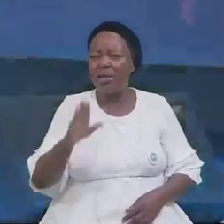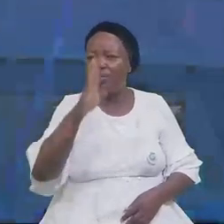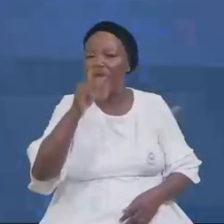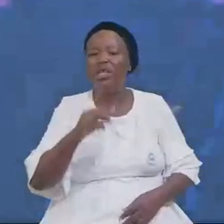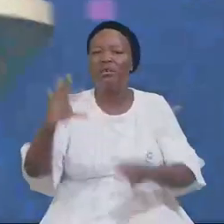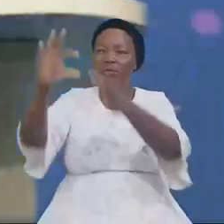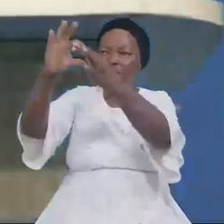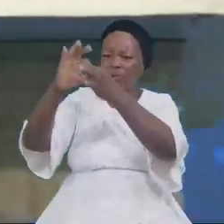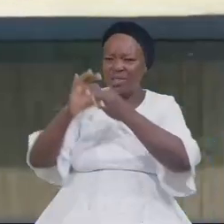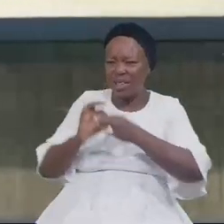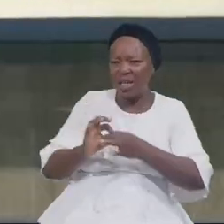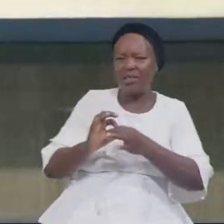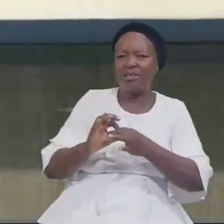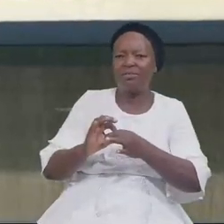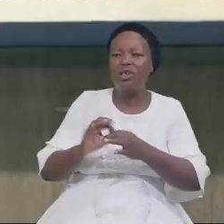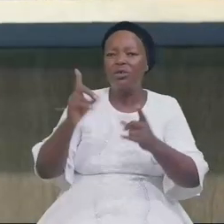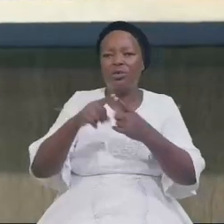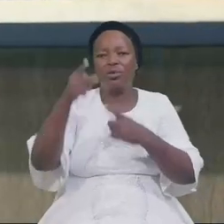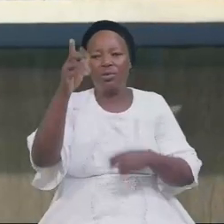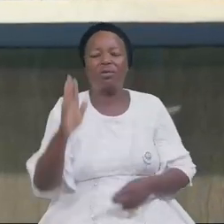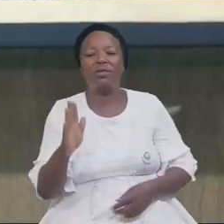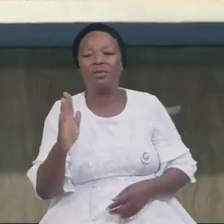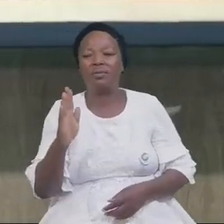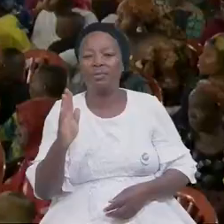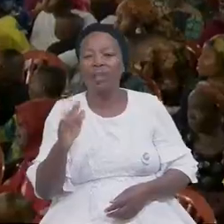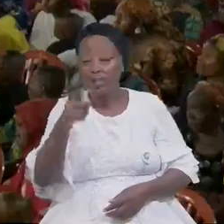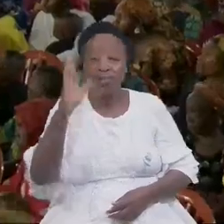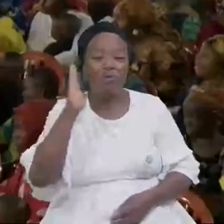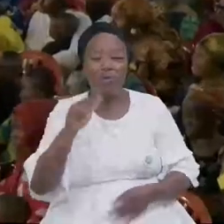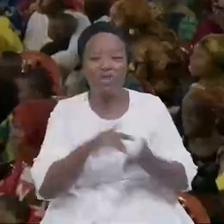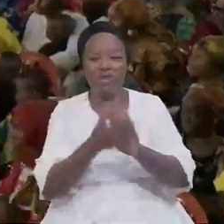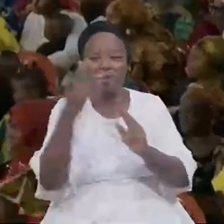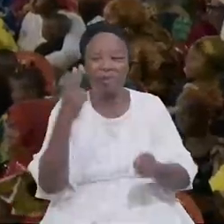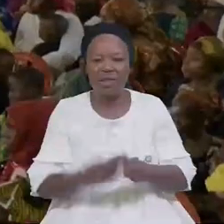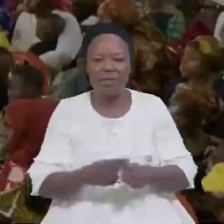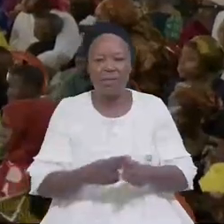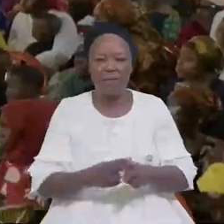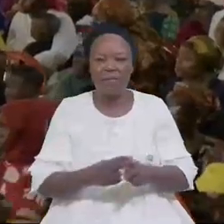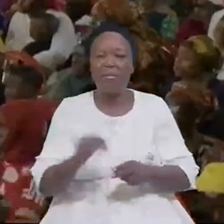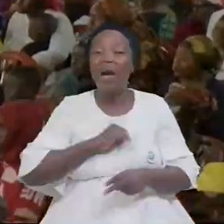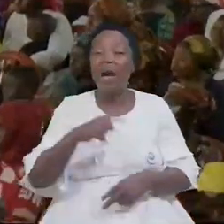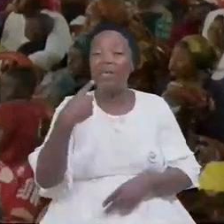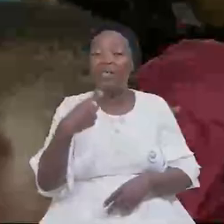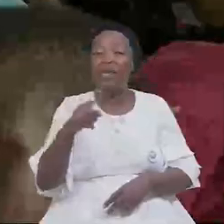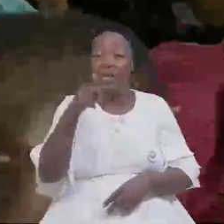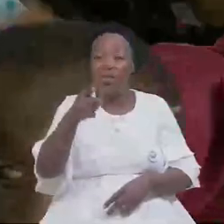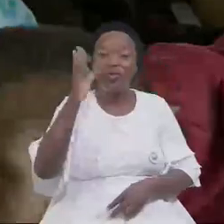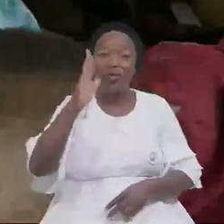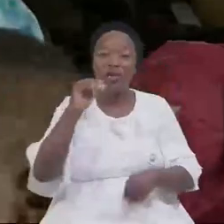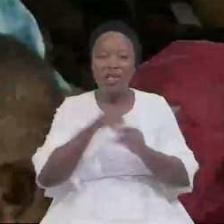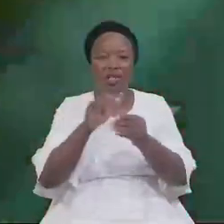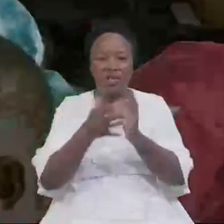soyez réconciliés avec Dieu, vous le ferez. Je dis, vous le ferez.